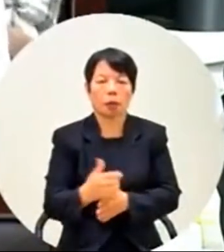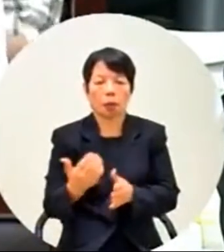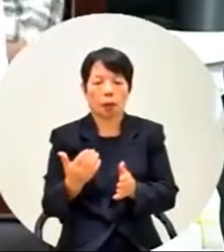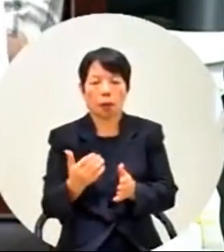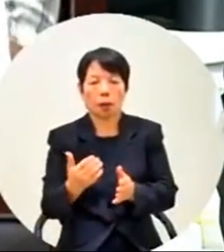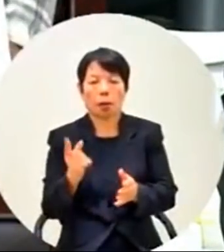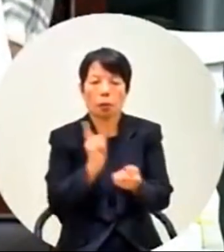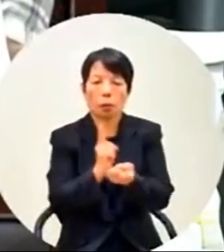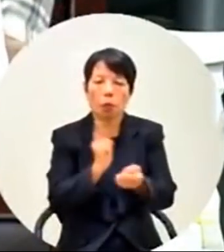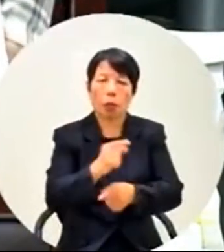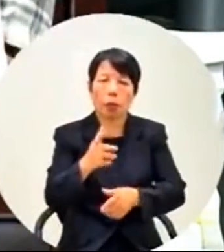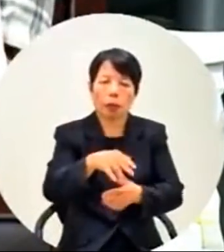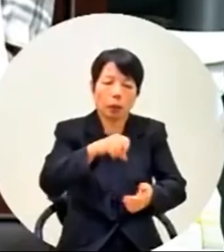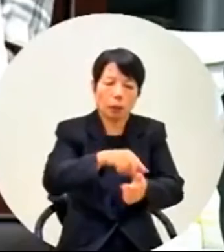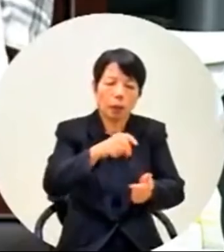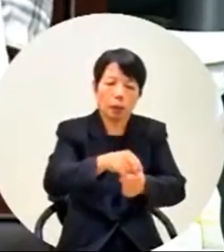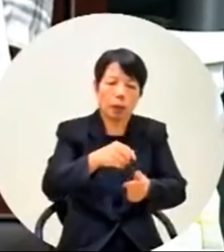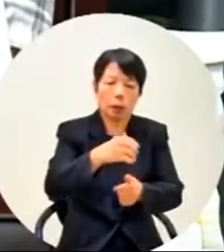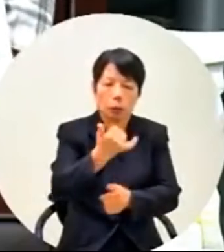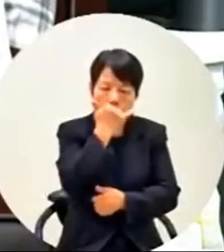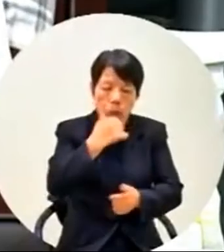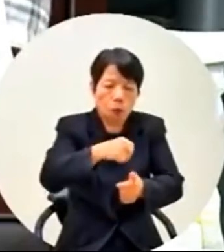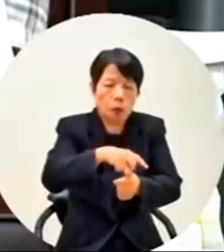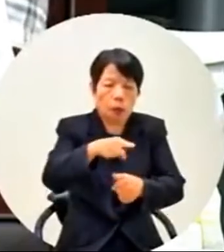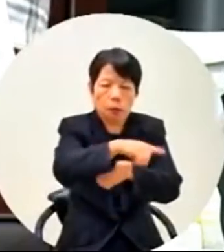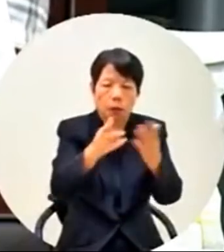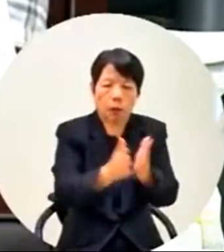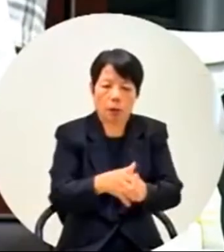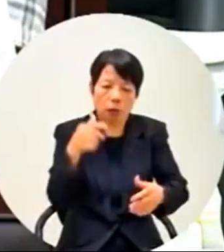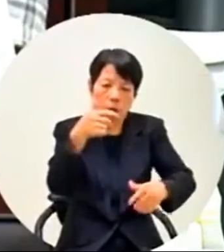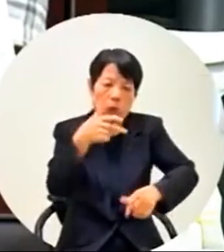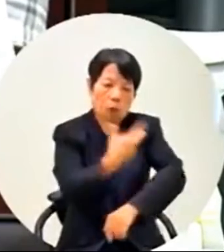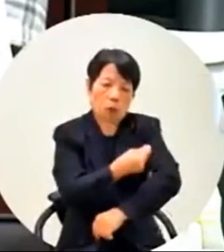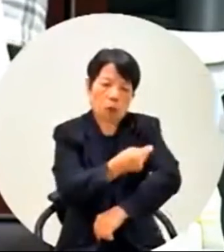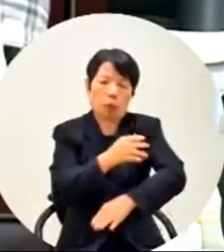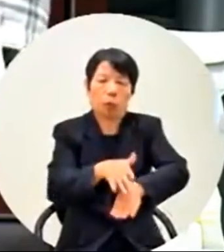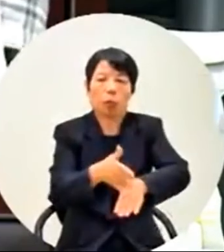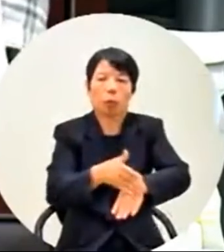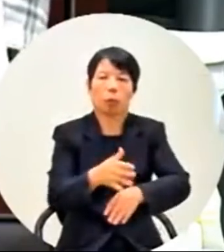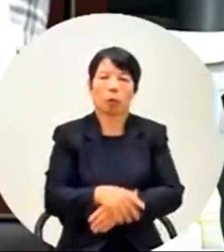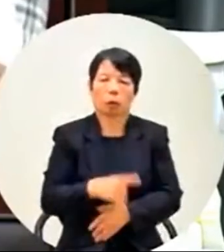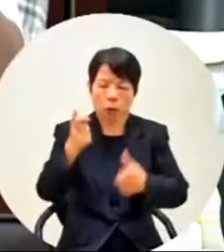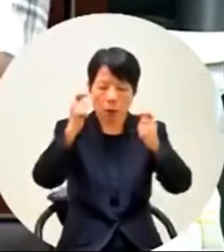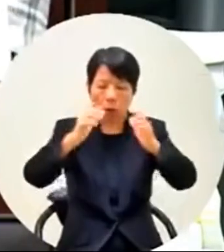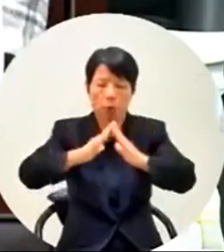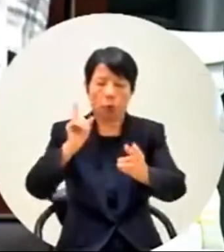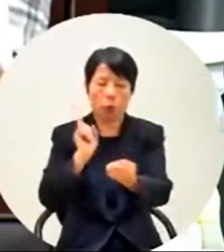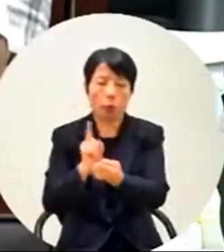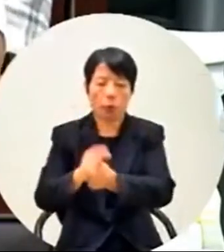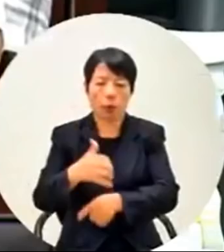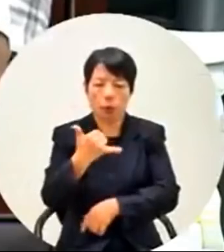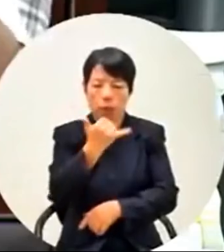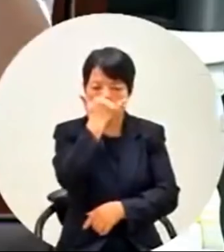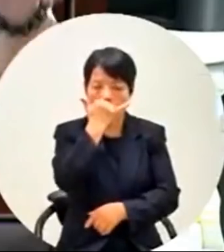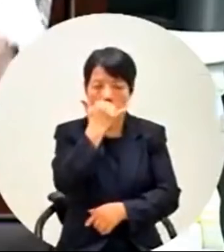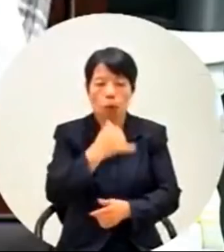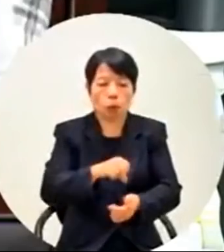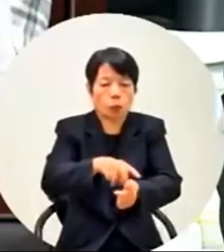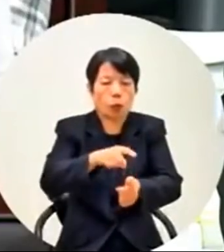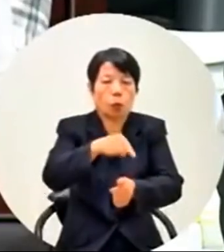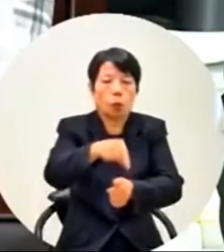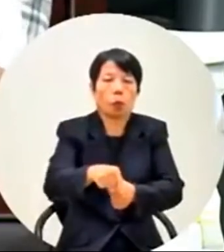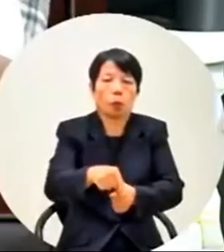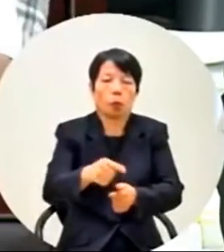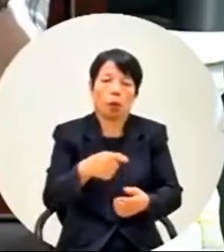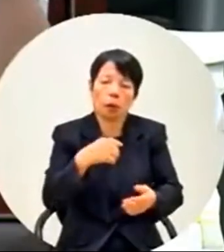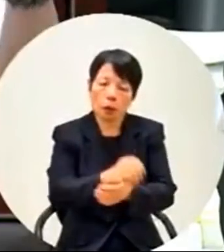不会使用莱克多巴胺，这是禁止的，好，也不会使用。那个我们高雄对于猪农是我们最关心，猪农的方式我